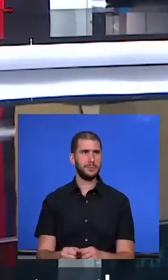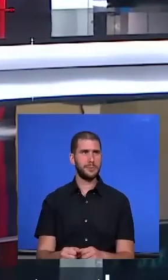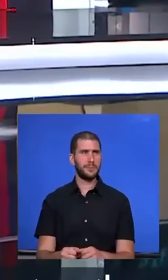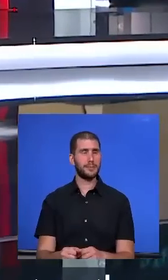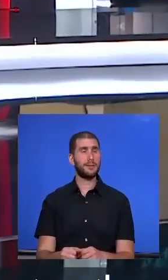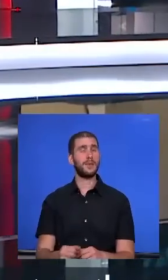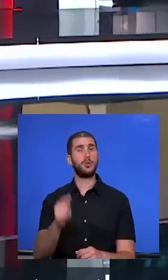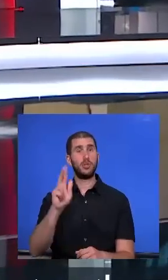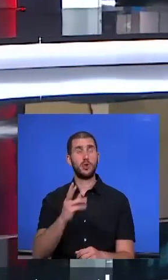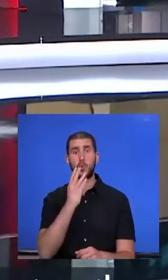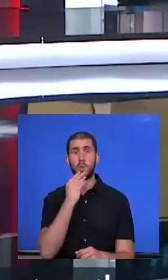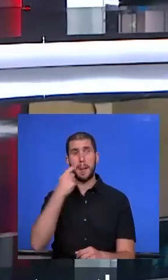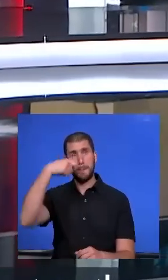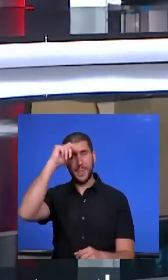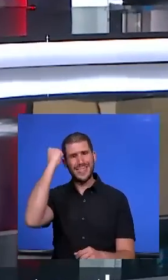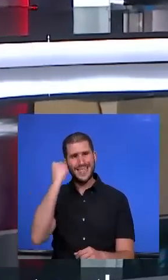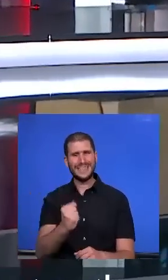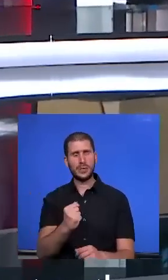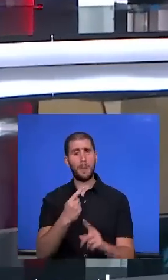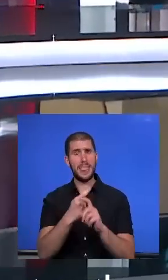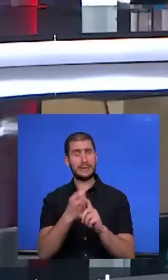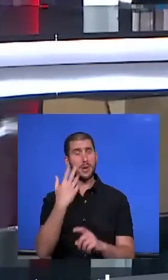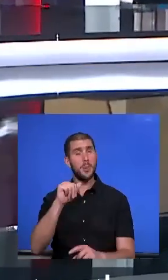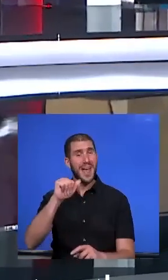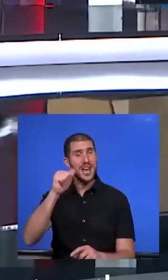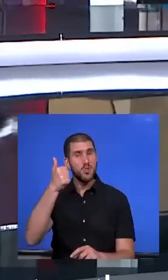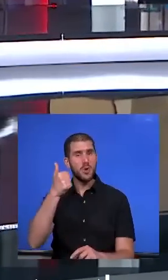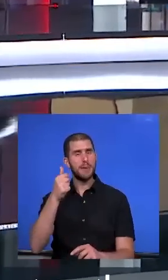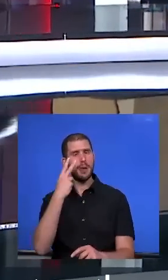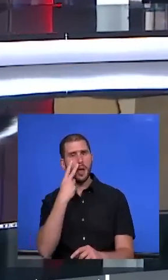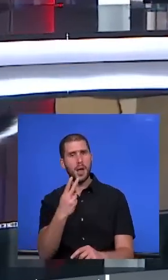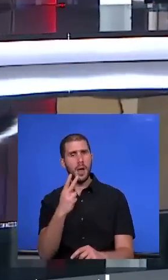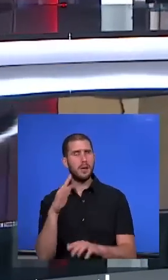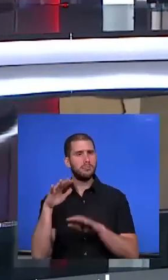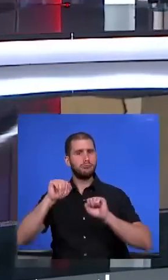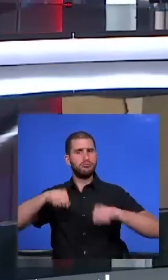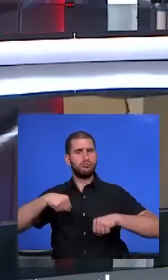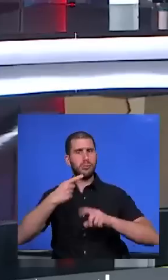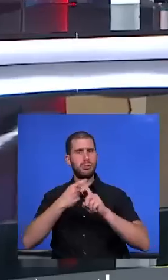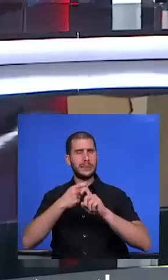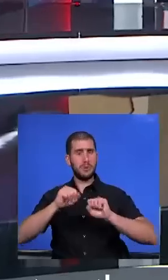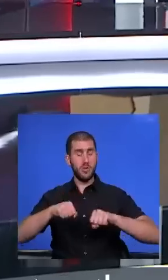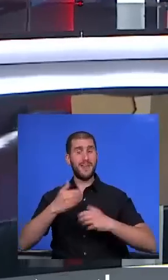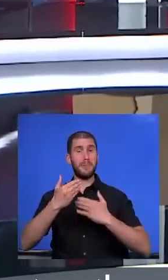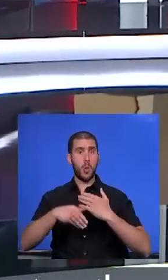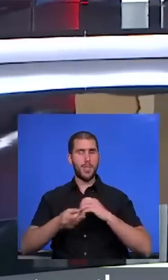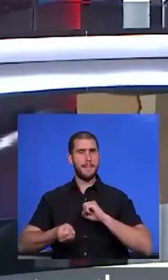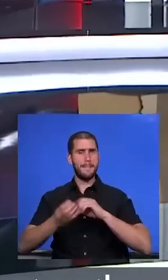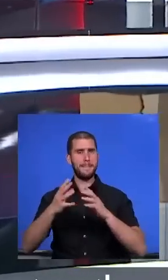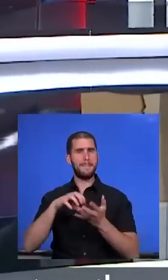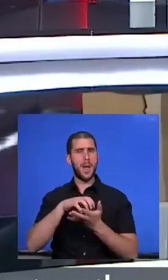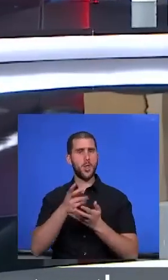שליש מיהודי ברלין נרצחו בידי הנאצים. הם היו הראשונים לחזות בעליית הנאצים לשלטון ומהאחרונים שנשלחו למחנות